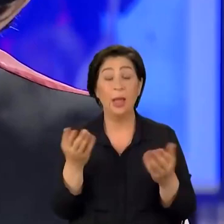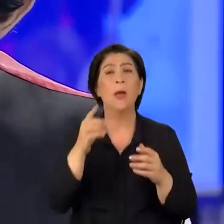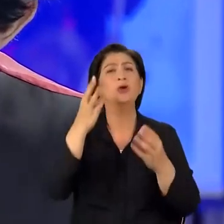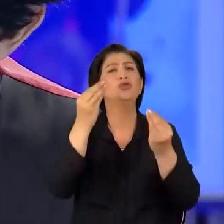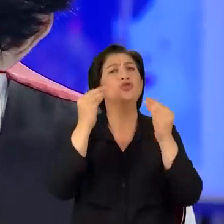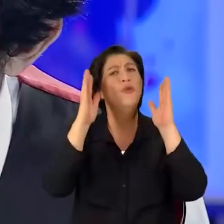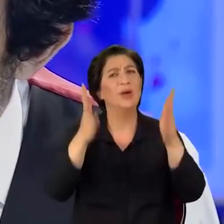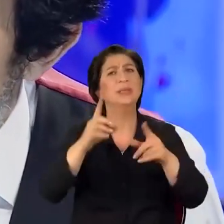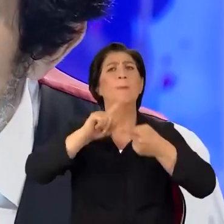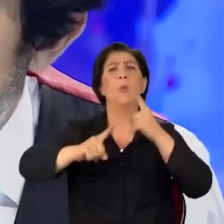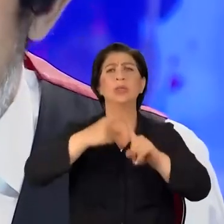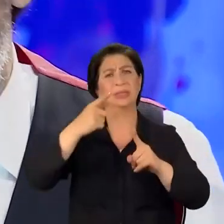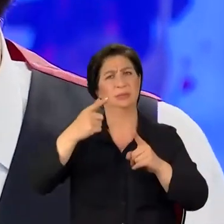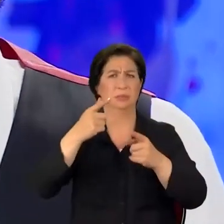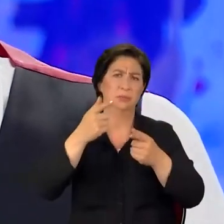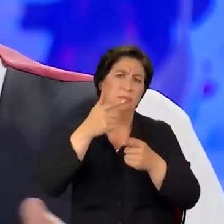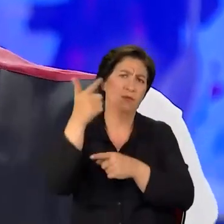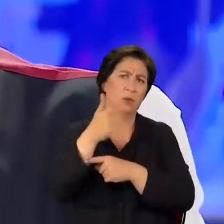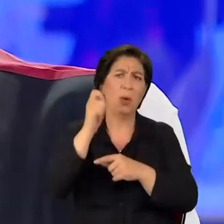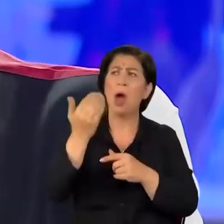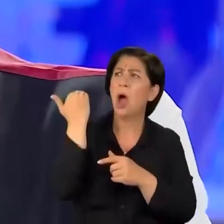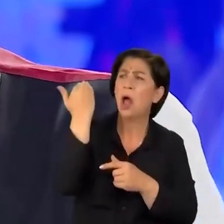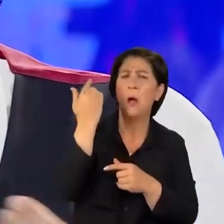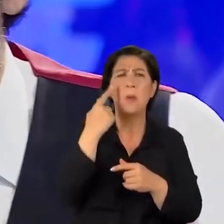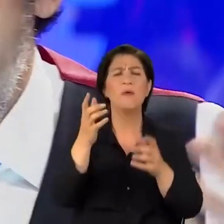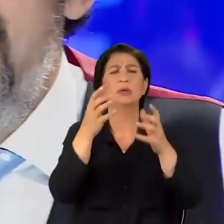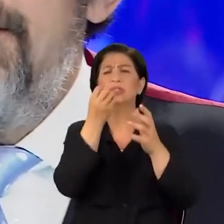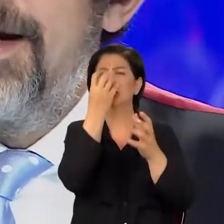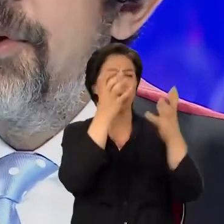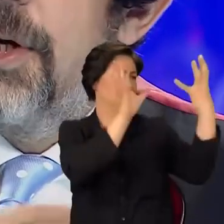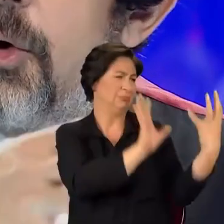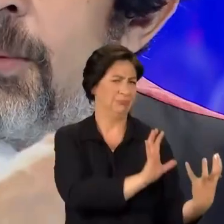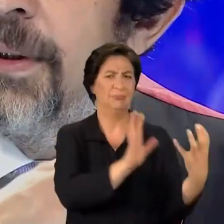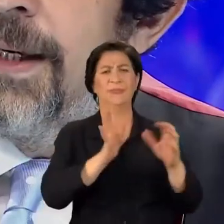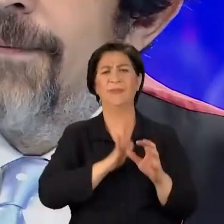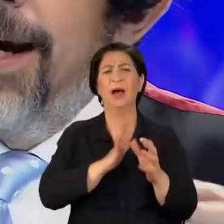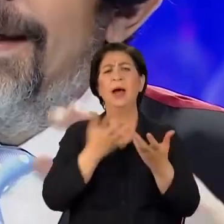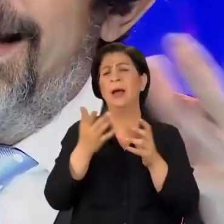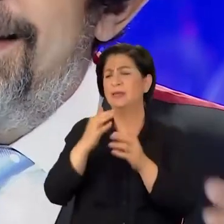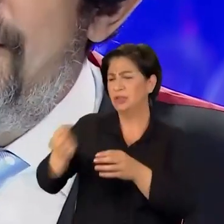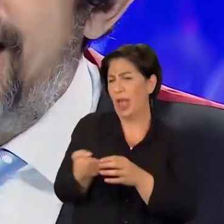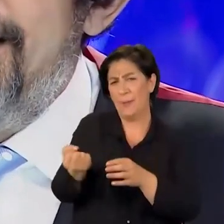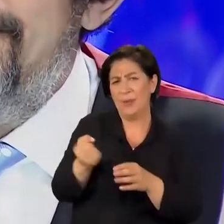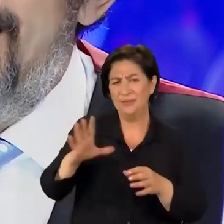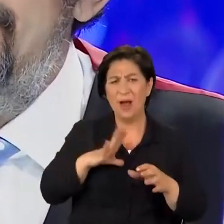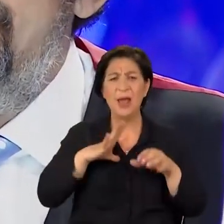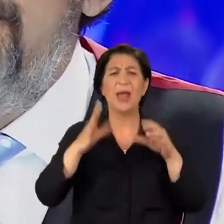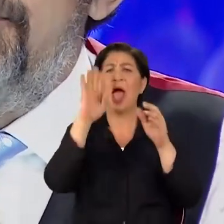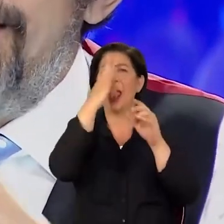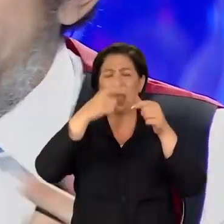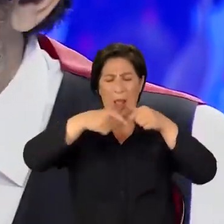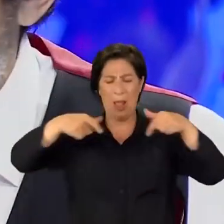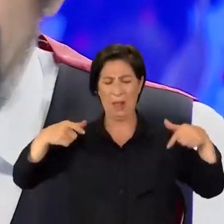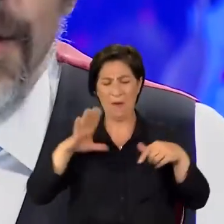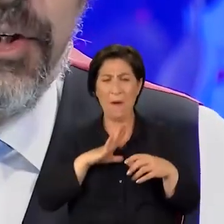birçok kişi siyasi video yapıyor. Arkaya bakıyorum işte arkada vazo var. Efendim işte komodin var, etajer var,